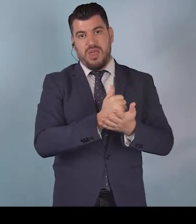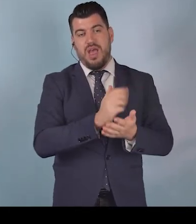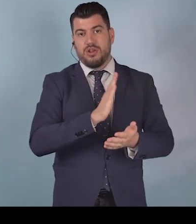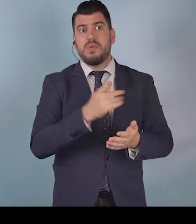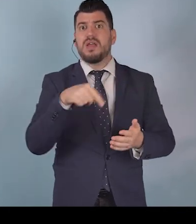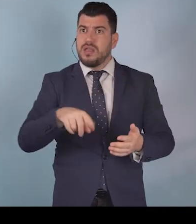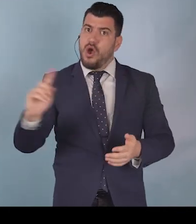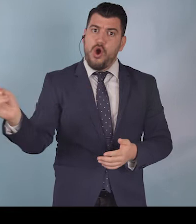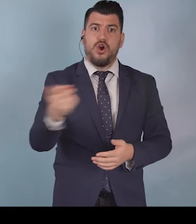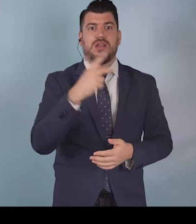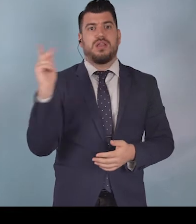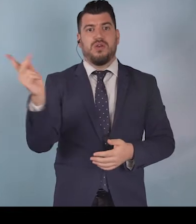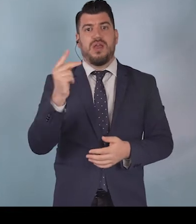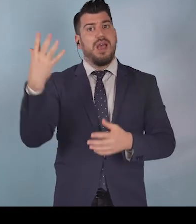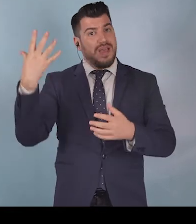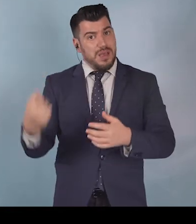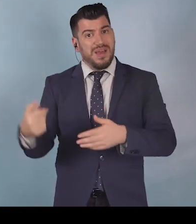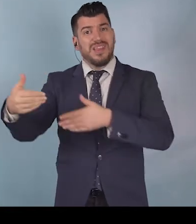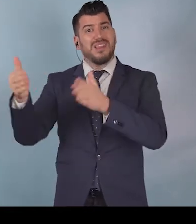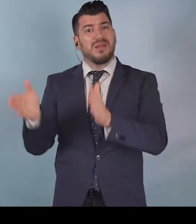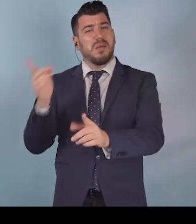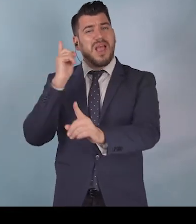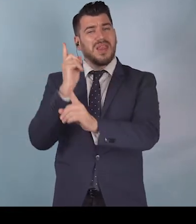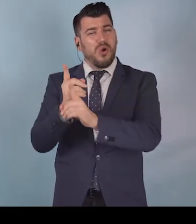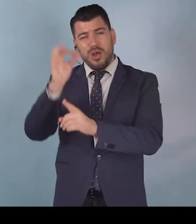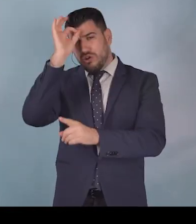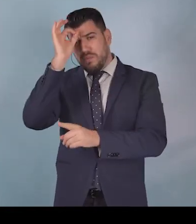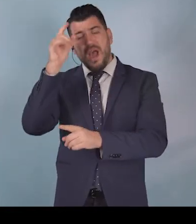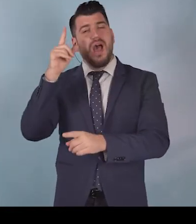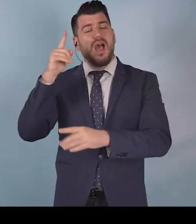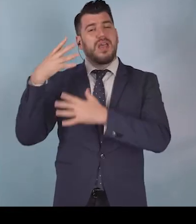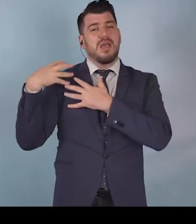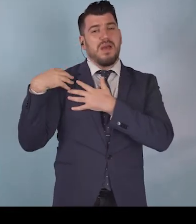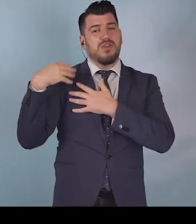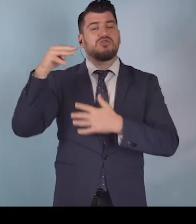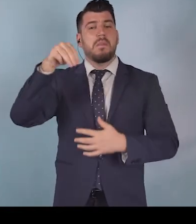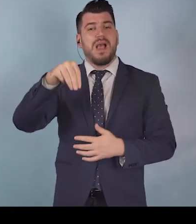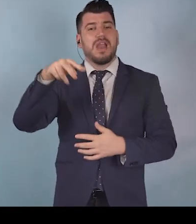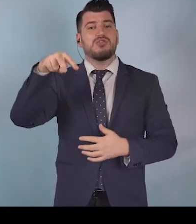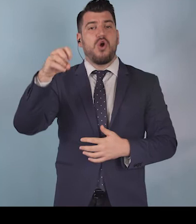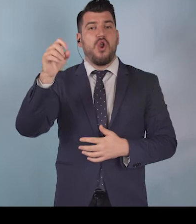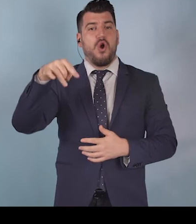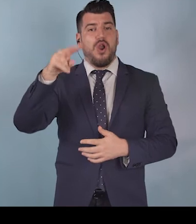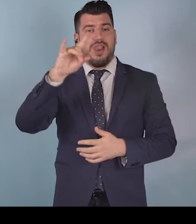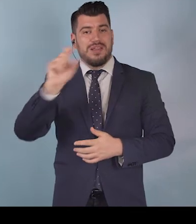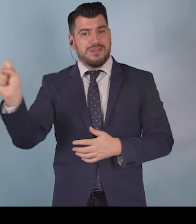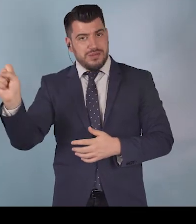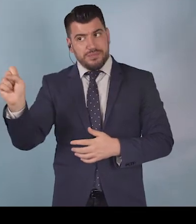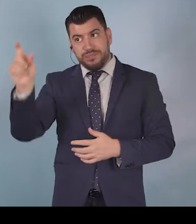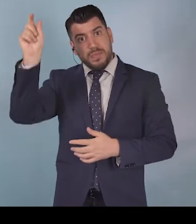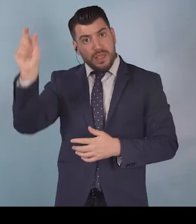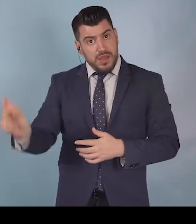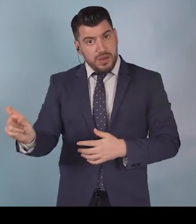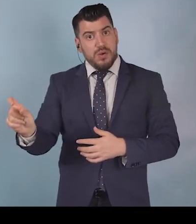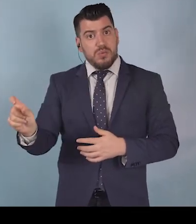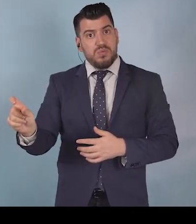τμήμα, με τον κύριο Μιχάλη Λόλη. Οπότε αυτό πρέπει